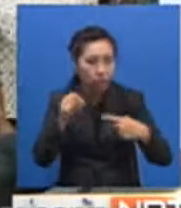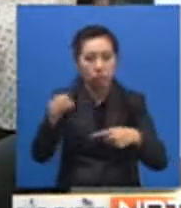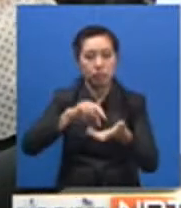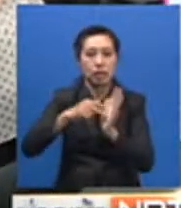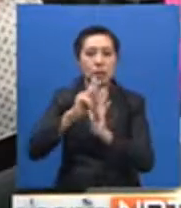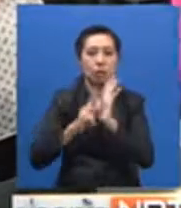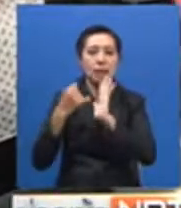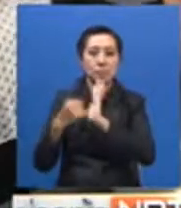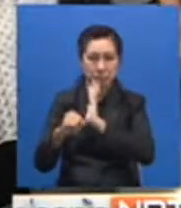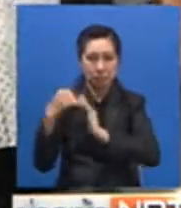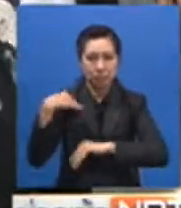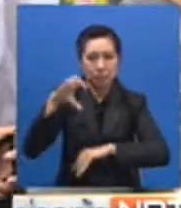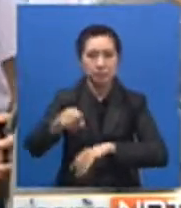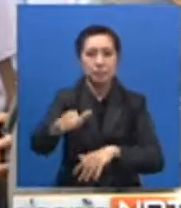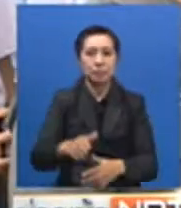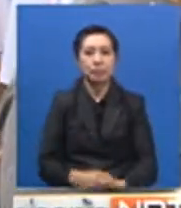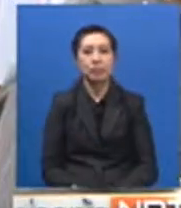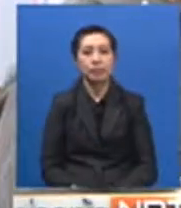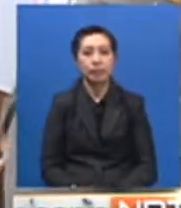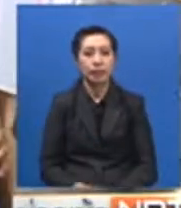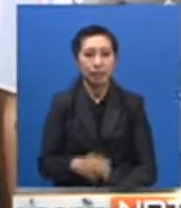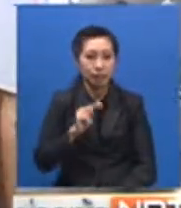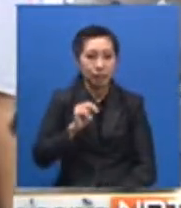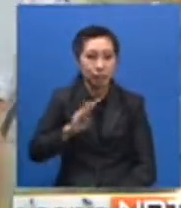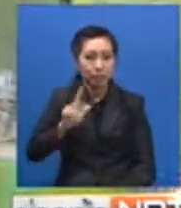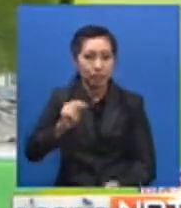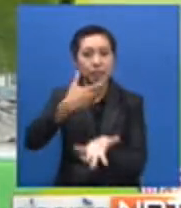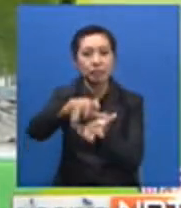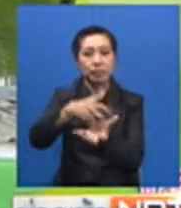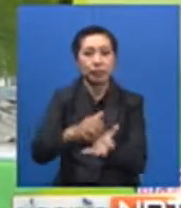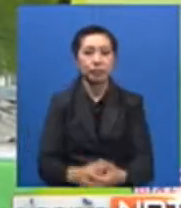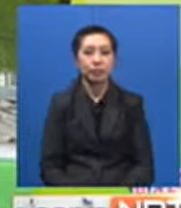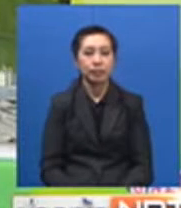าที่ของเจ้าพนักงานทันทีทีมข่าวอาชญากรรมรายงาน